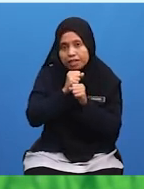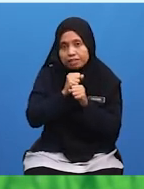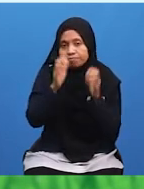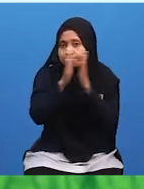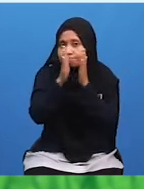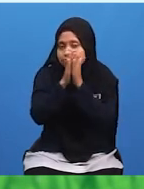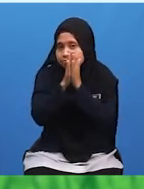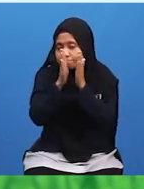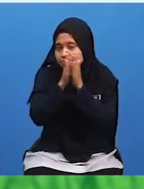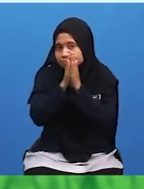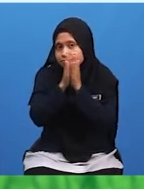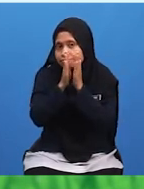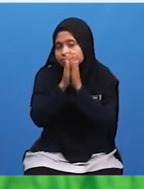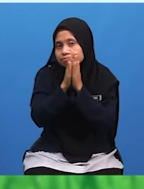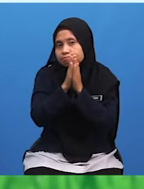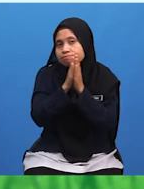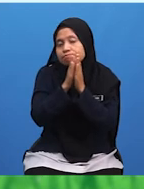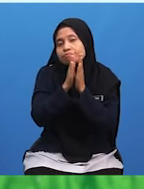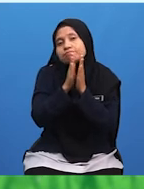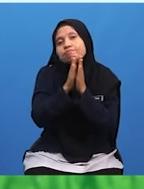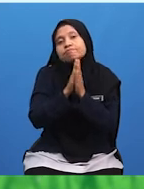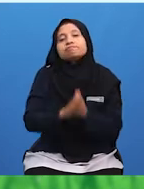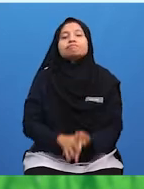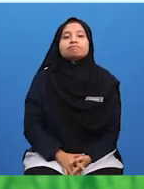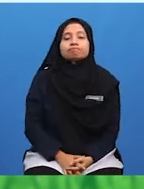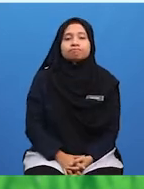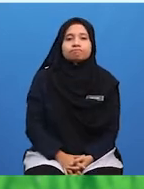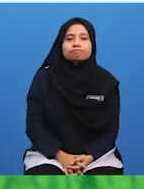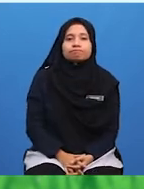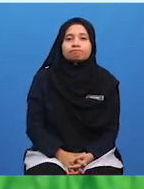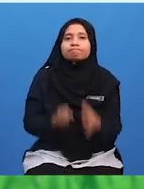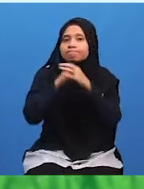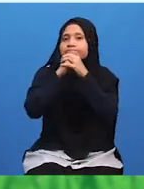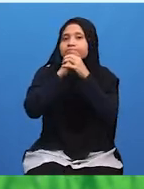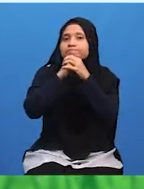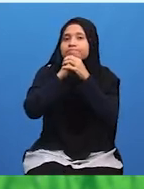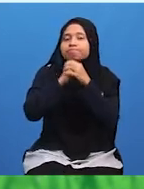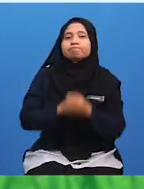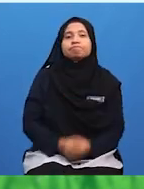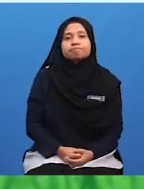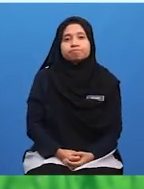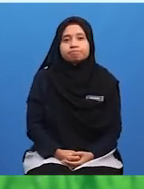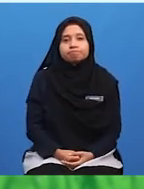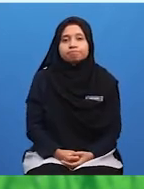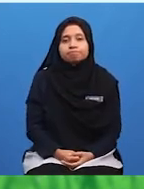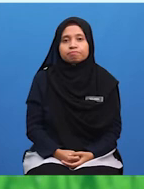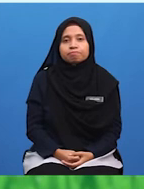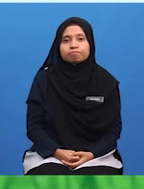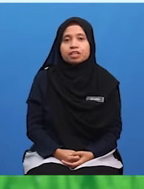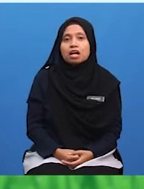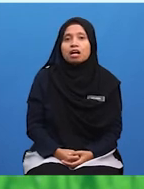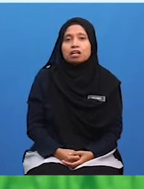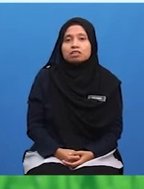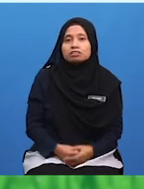berikan tepukan untuk diri anda sendiri. Tahniah dan syabas